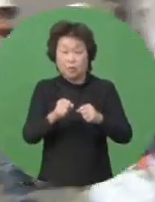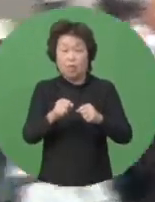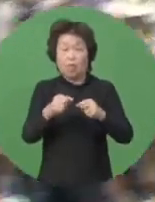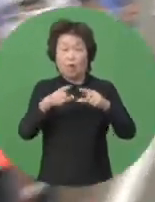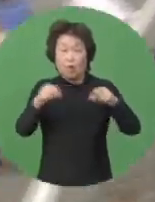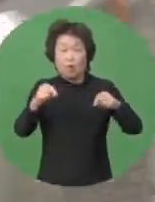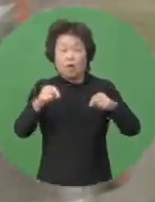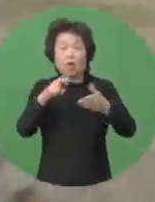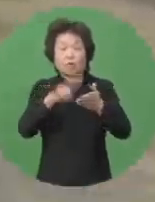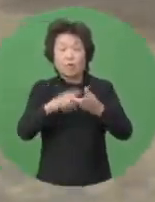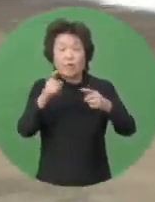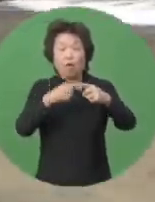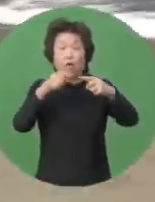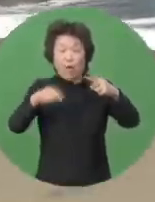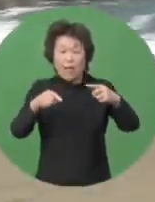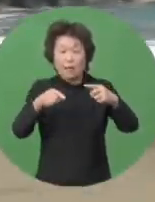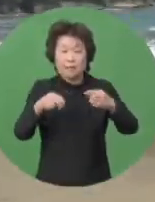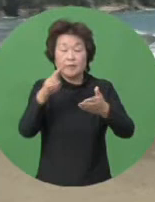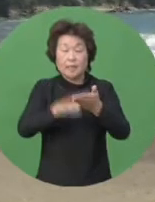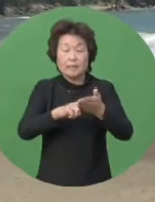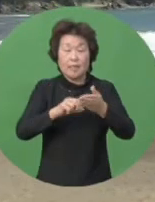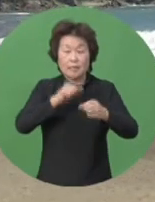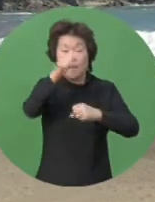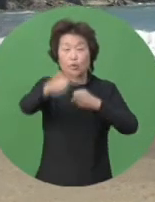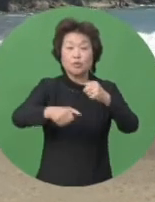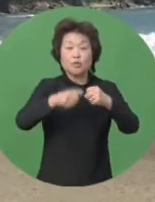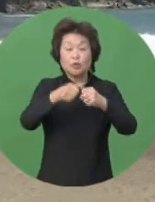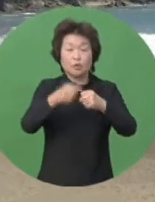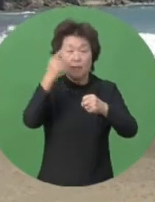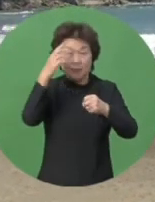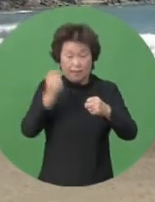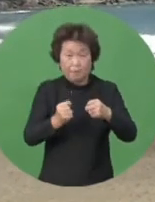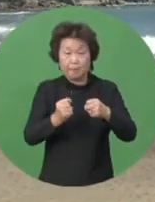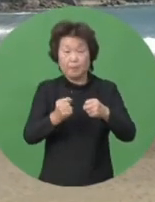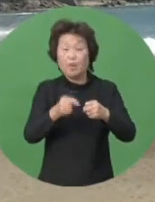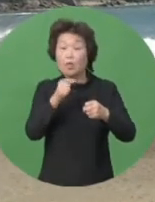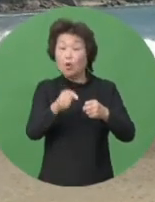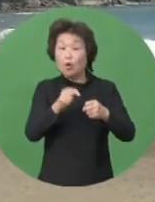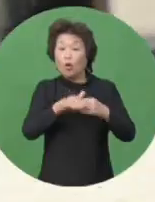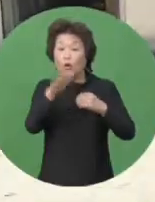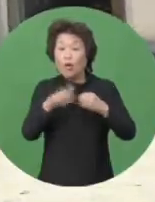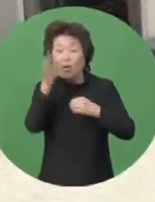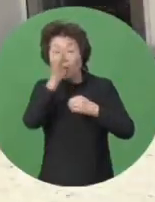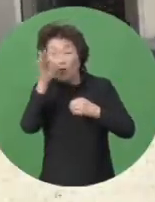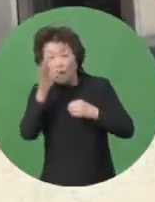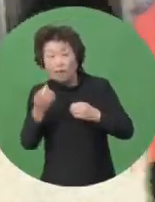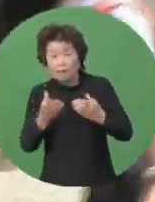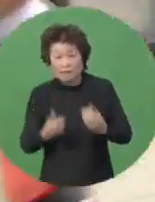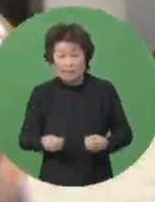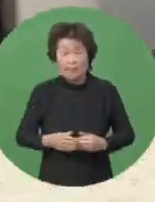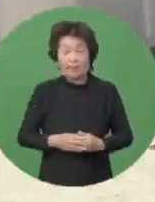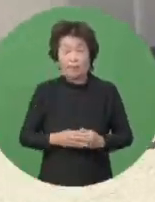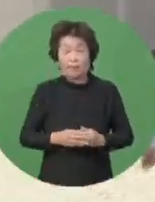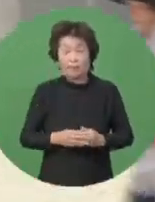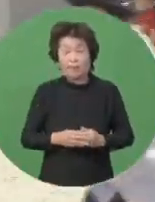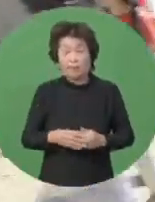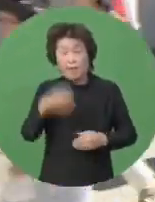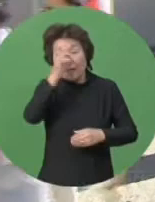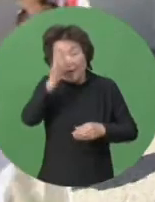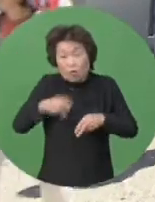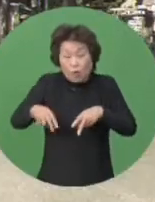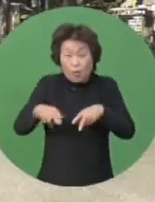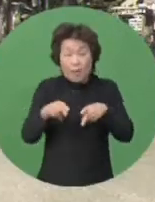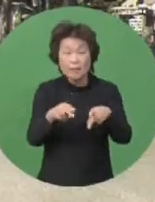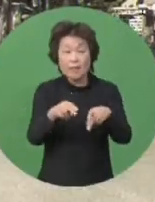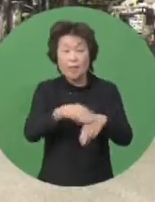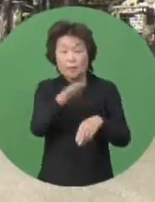され50周年を迎えた室戸阿南海岸国定公園を巡りました。観光ボランティアの皆さん